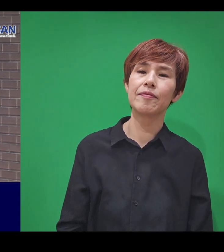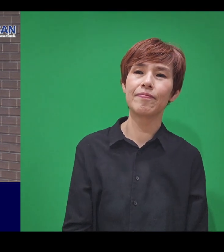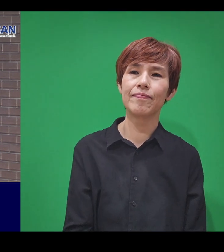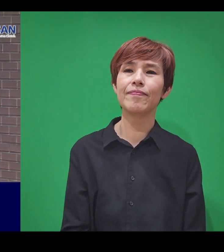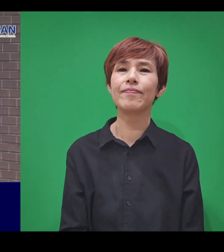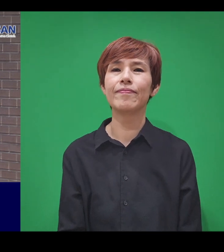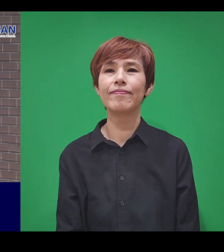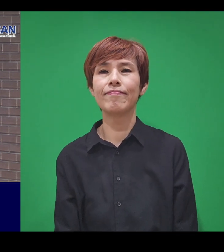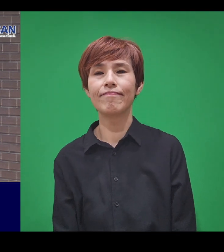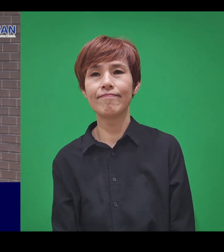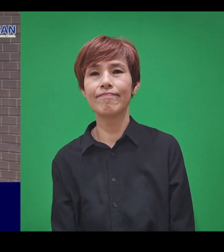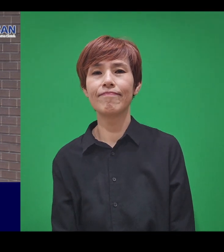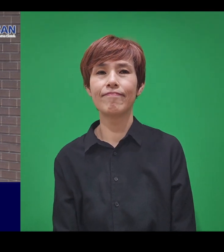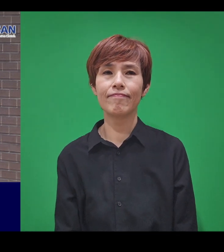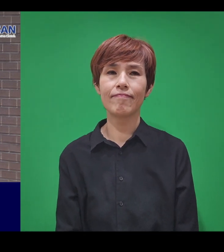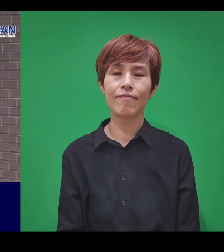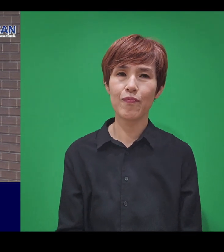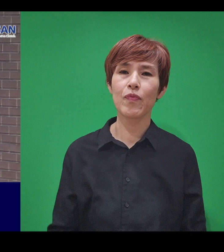예수,